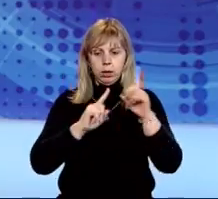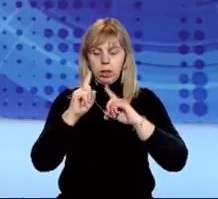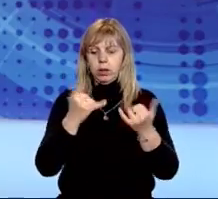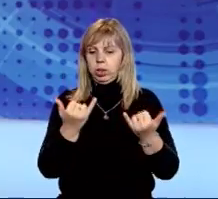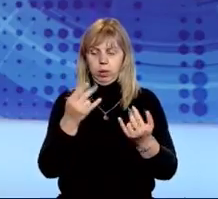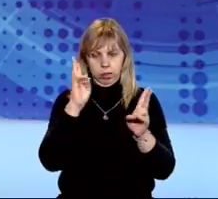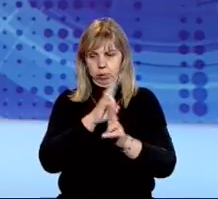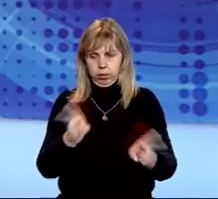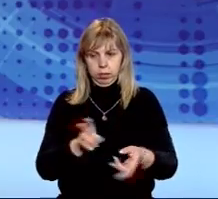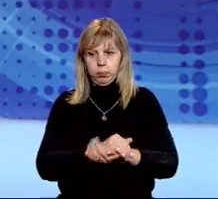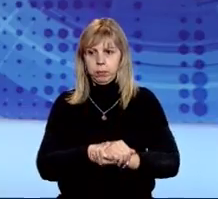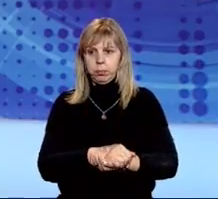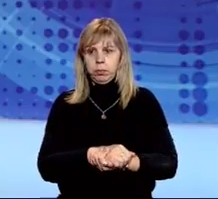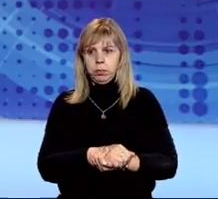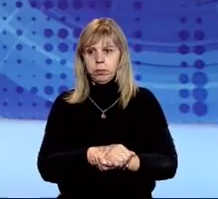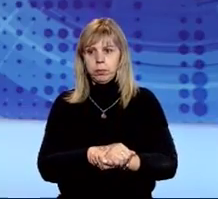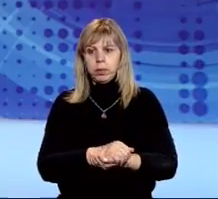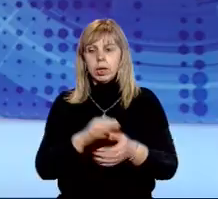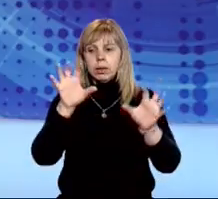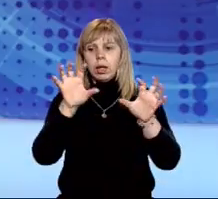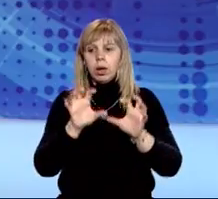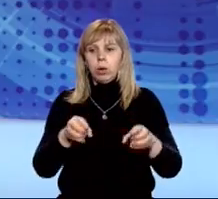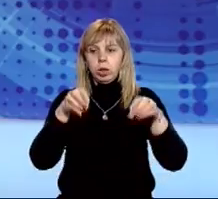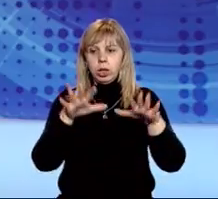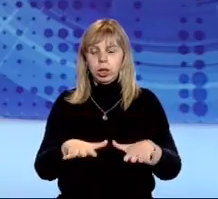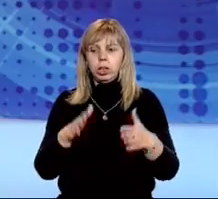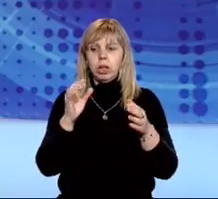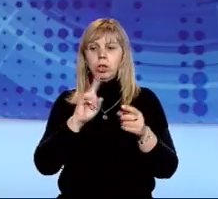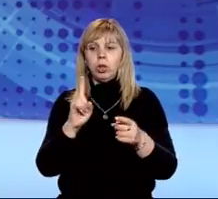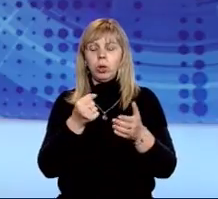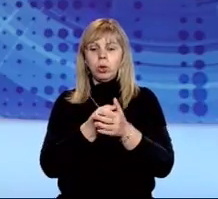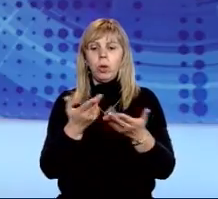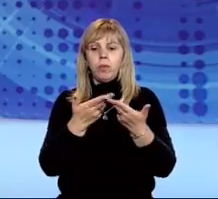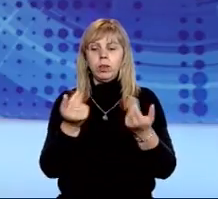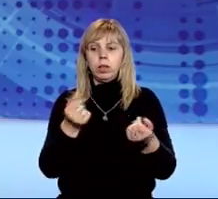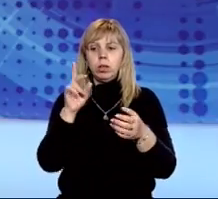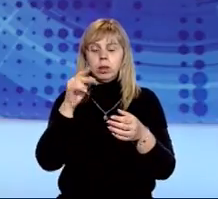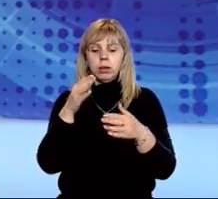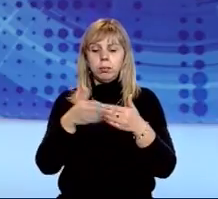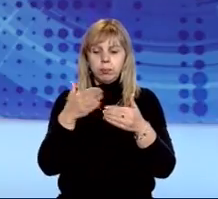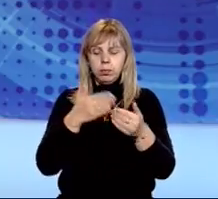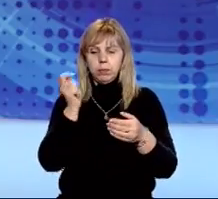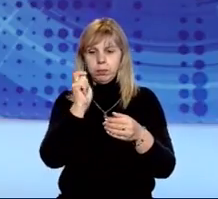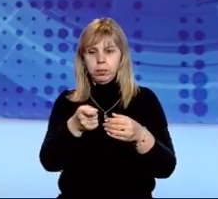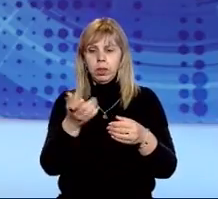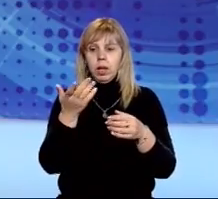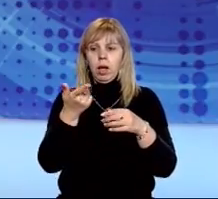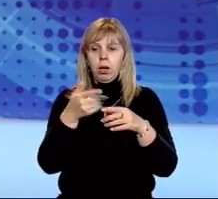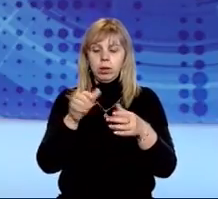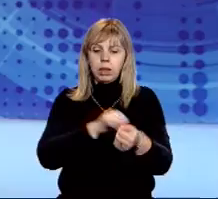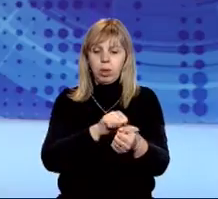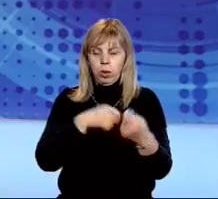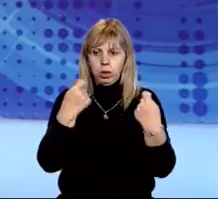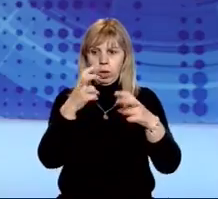наразі не призначили. Законність рішення та мотивацію щодо визначення розміру застави підозрюваним у збуті